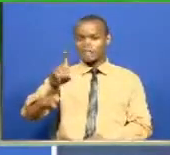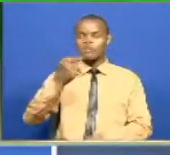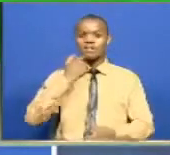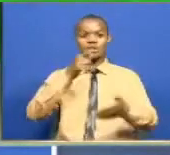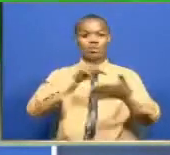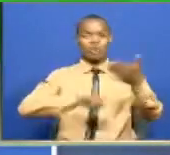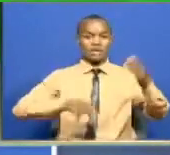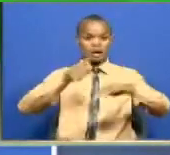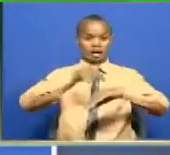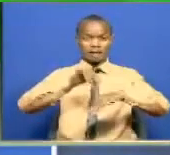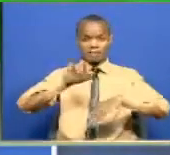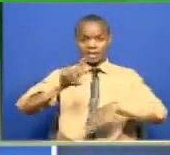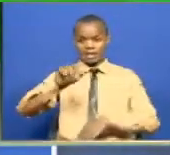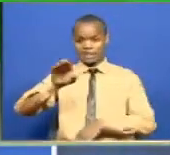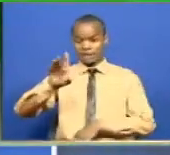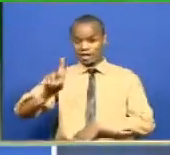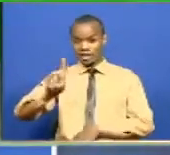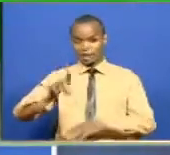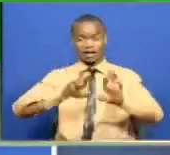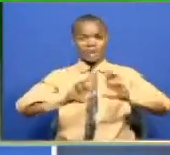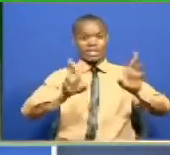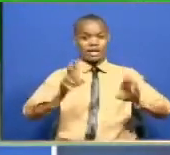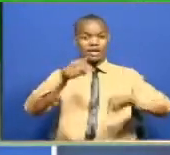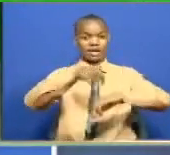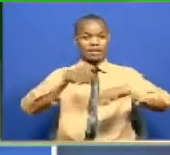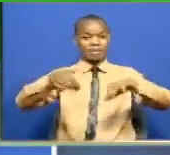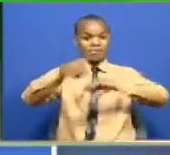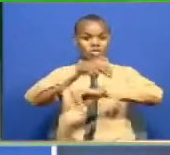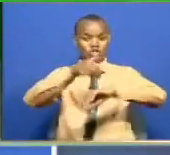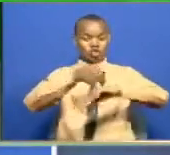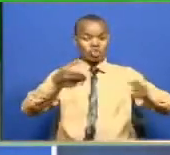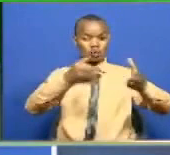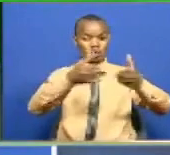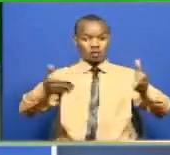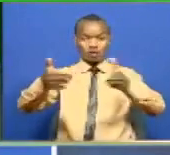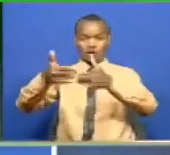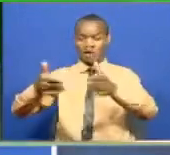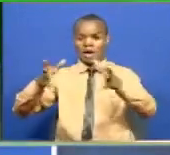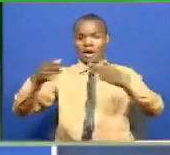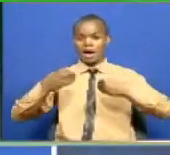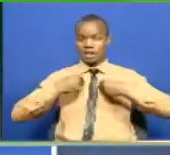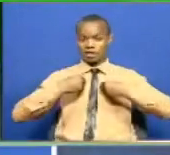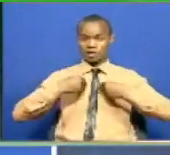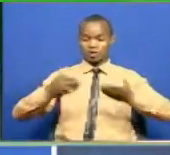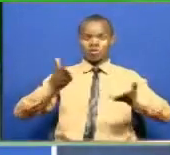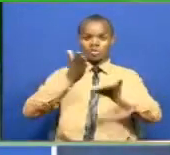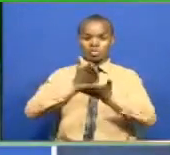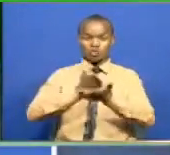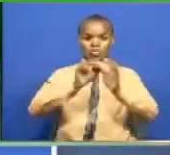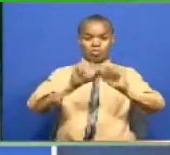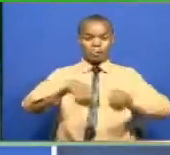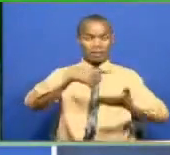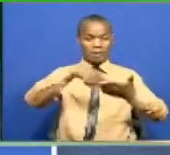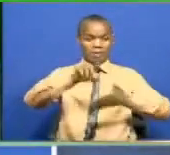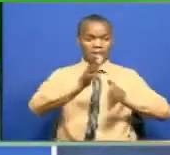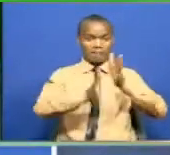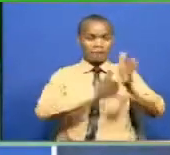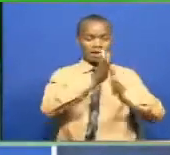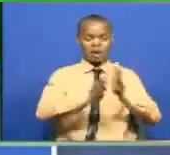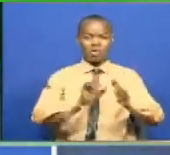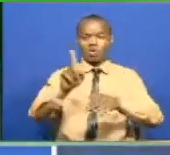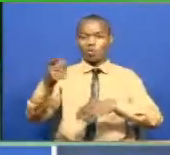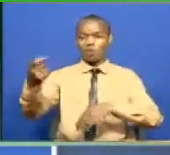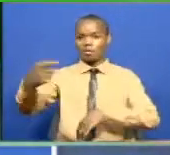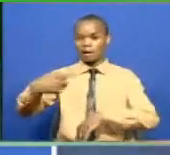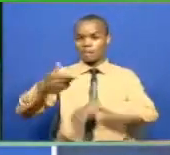huo umetayarishwa, huku mataifa wanachama wa shirika hilo yakikubaliana kupitisha mpango huo katika muda wa mwezi